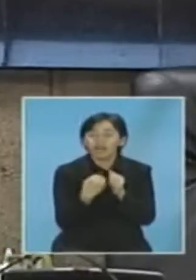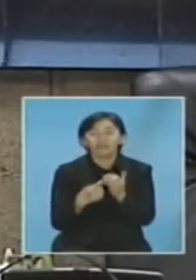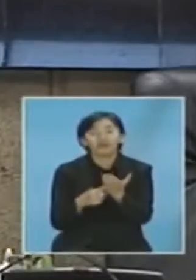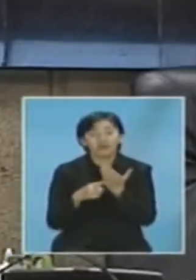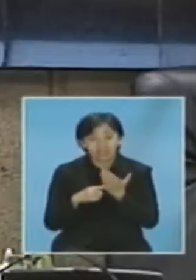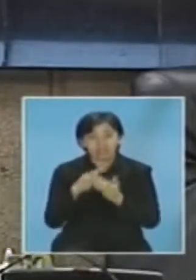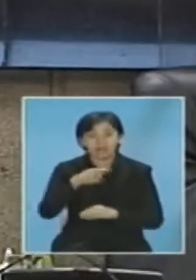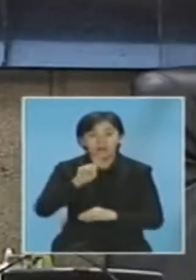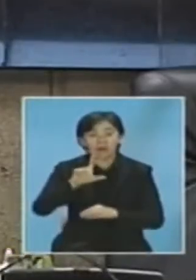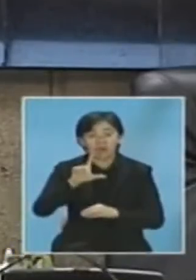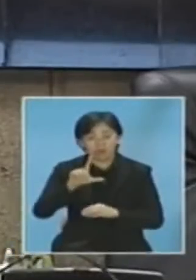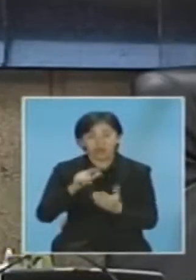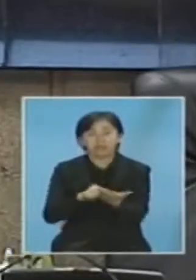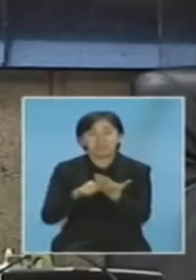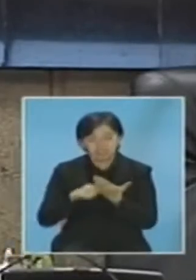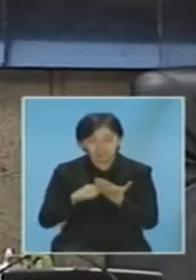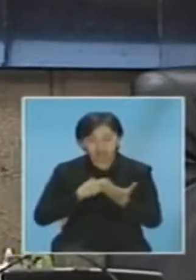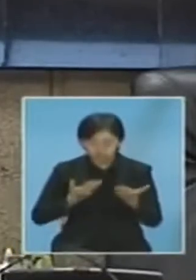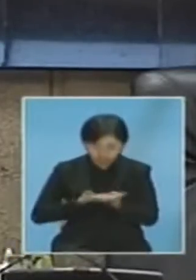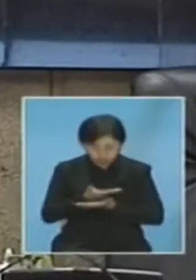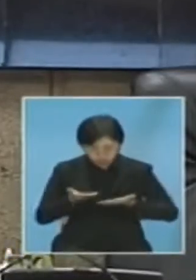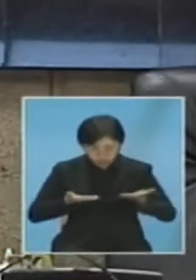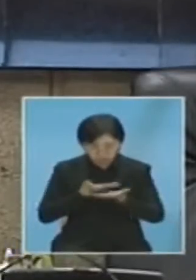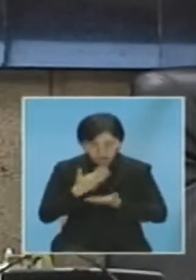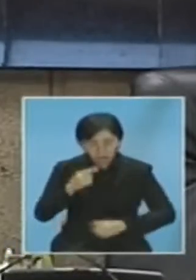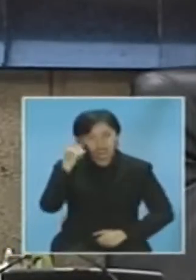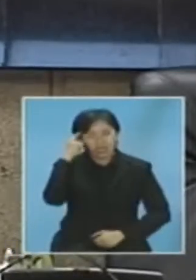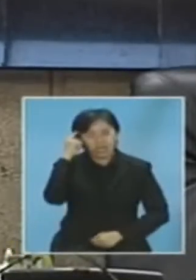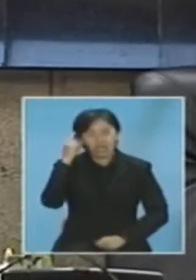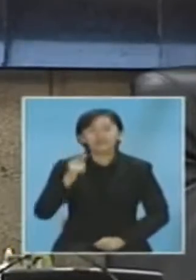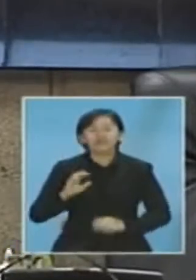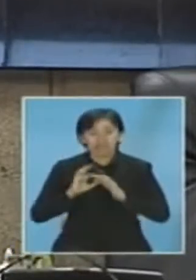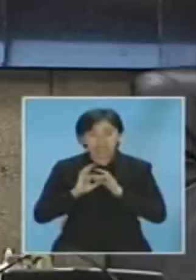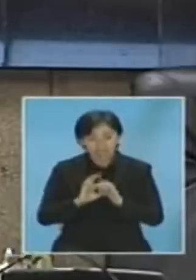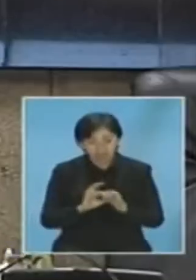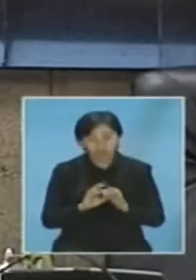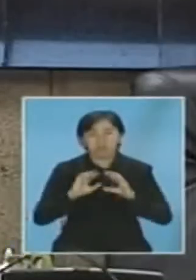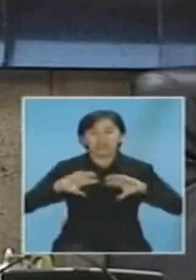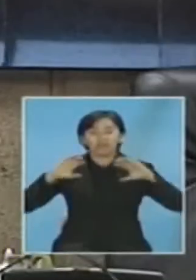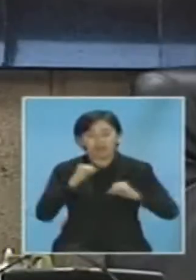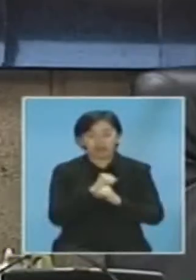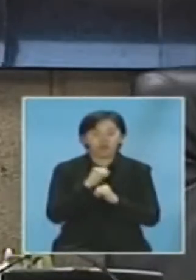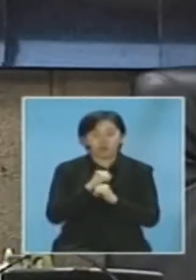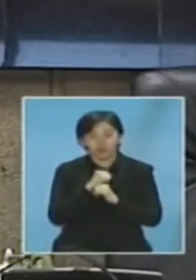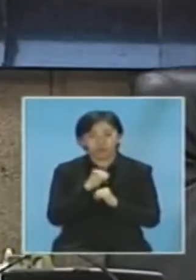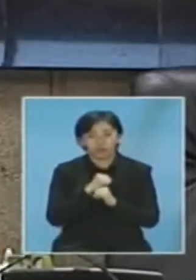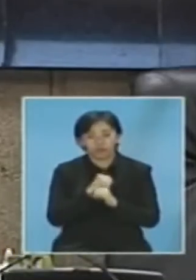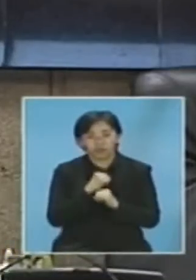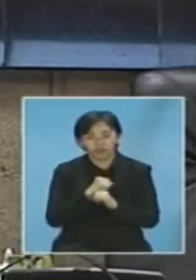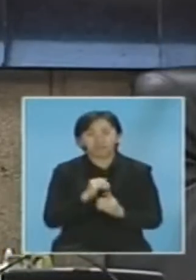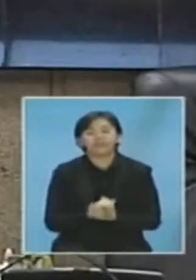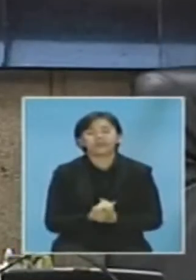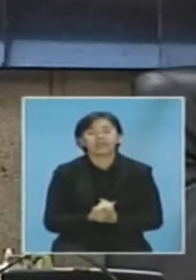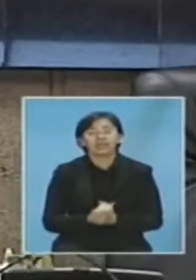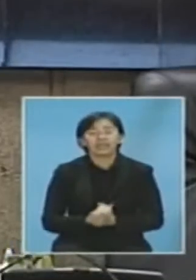นั้นรัฐบาลได้พิจารณาแล้วเห็นว่าเป็นเรื่องที่สอดคล้องกับที่รัฐบาลดำเนินการอยู่จึงได้มีการ